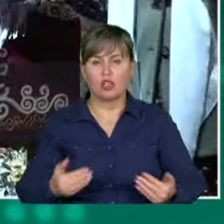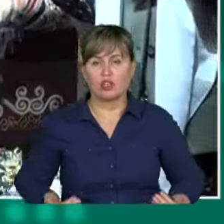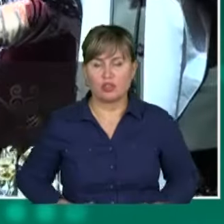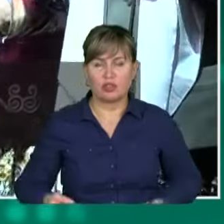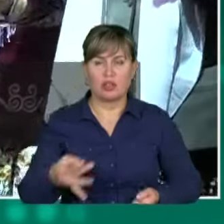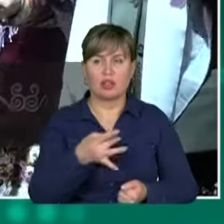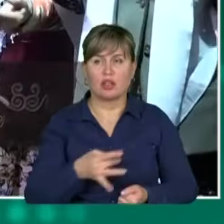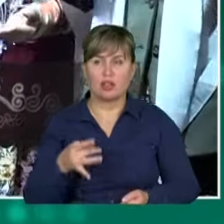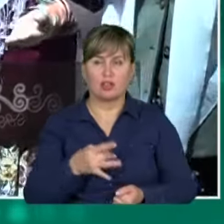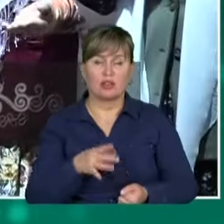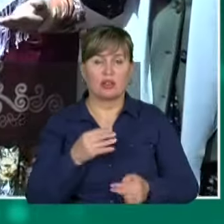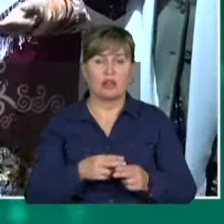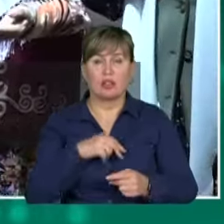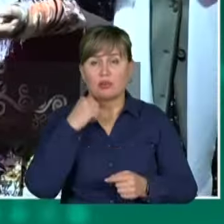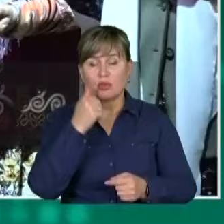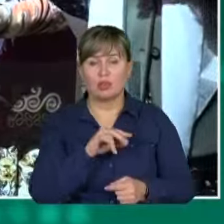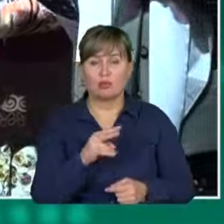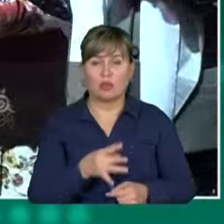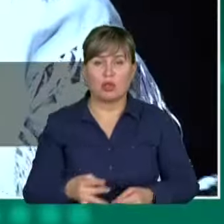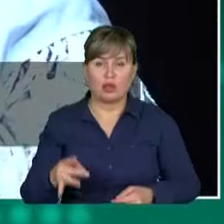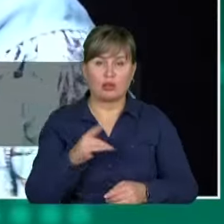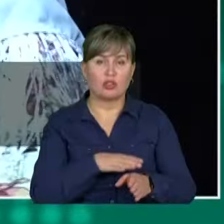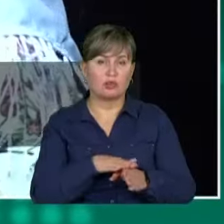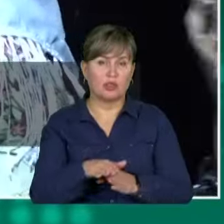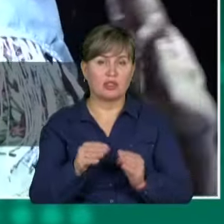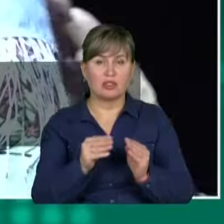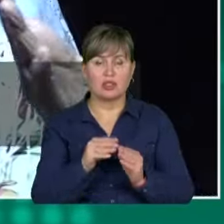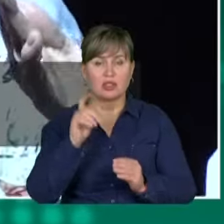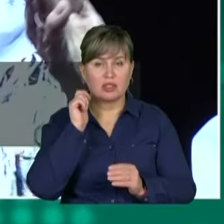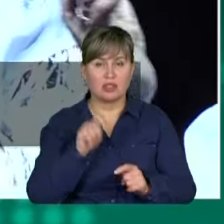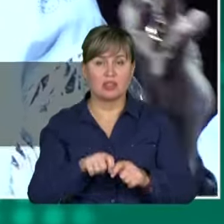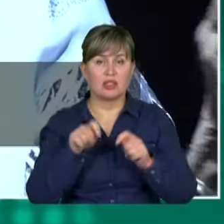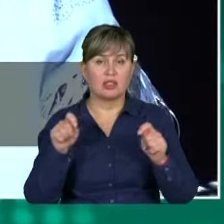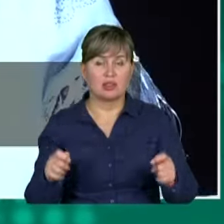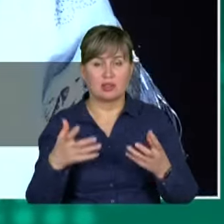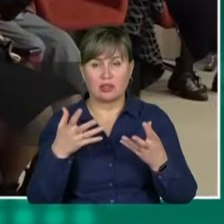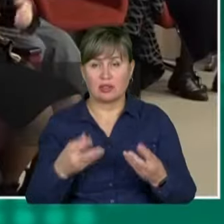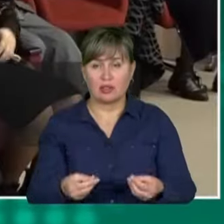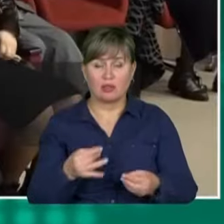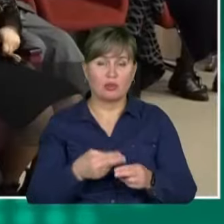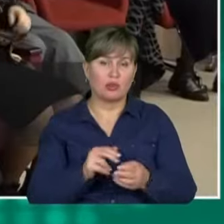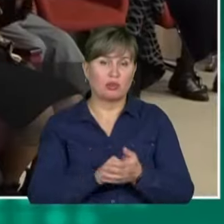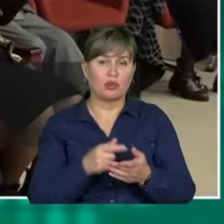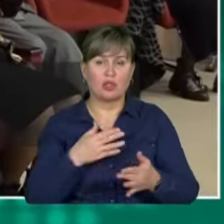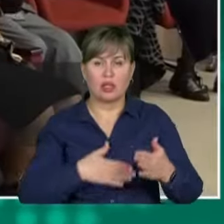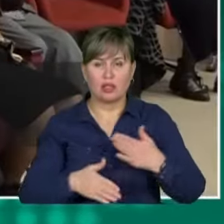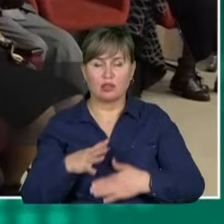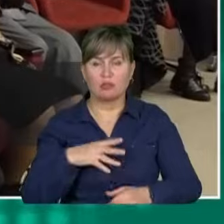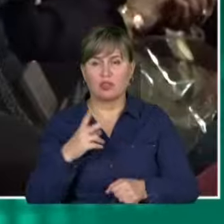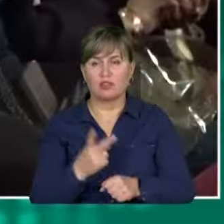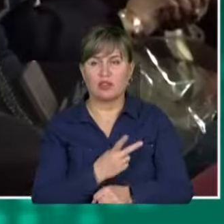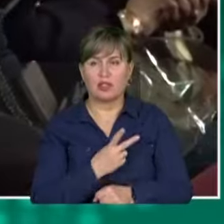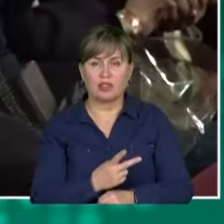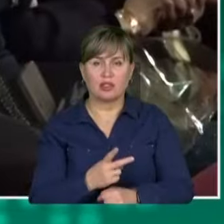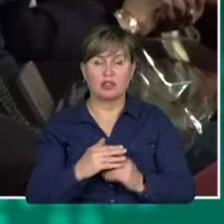района. К слову, в этом году Наурызбайскому району исполняется 10 лет со дня основания, поэтому повод для радости был двойным.